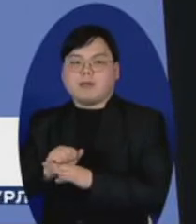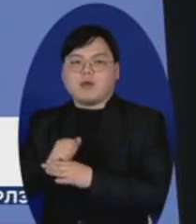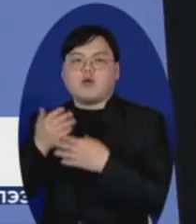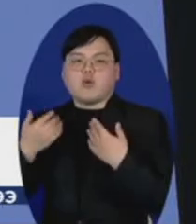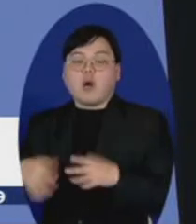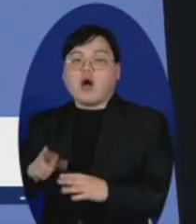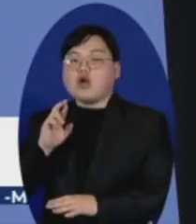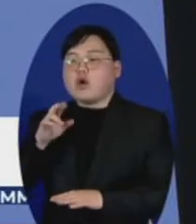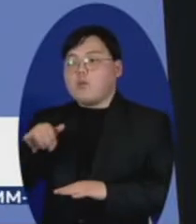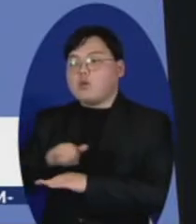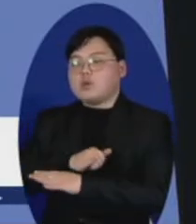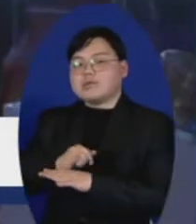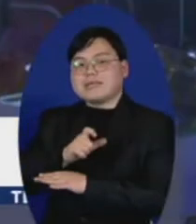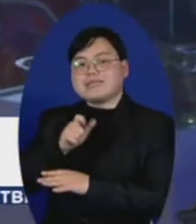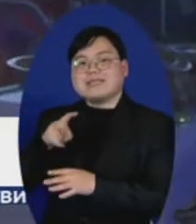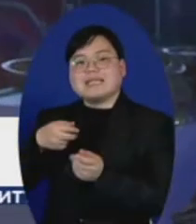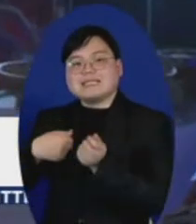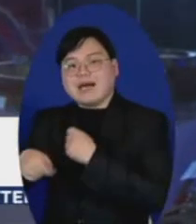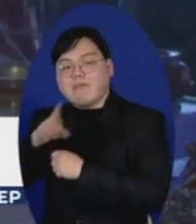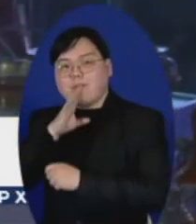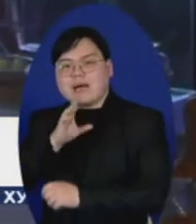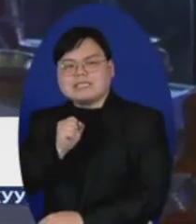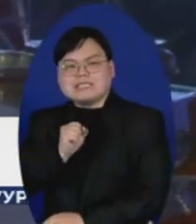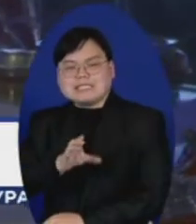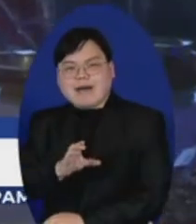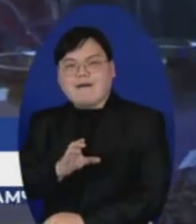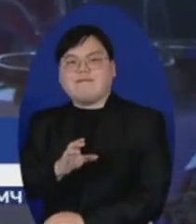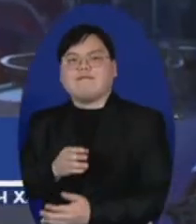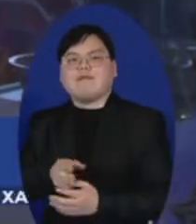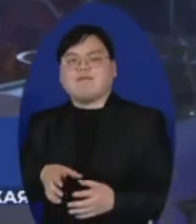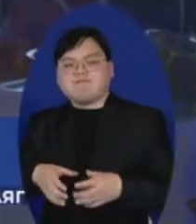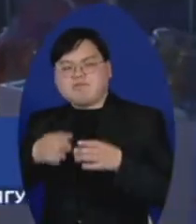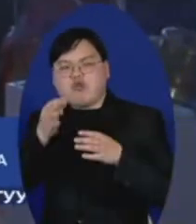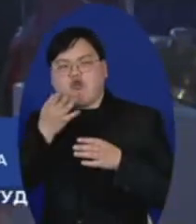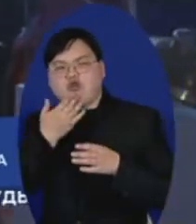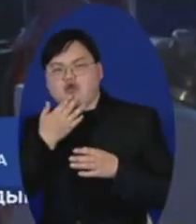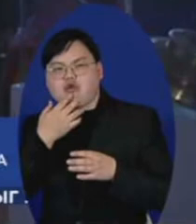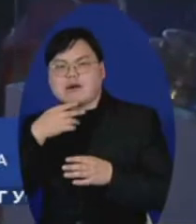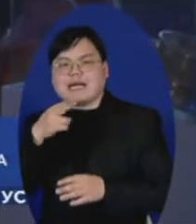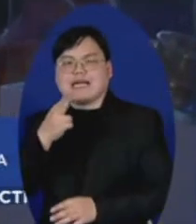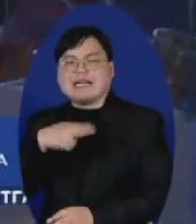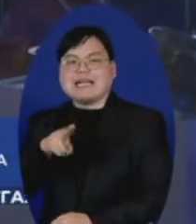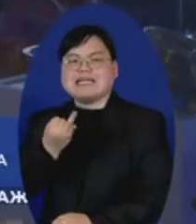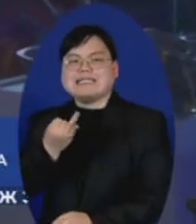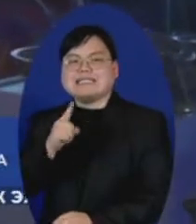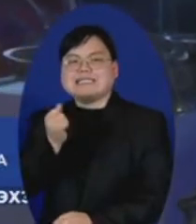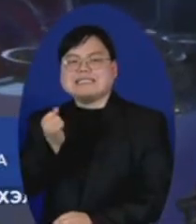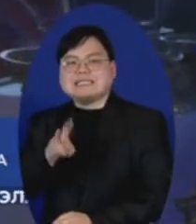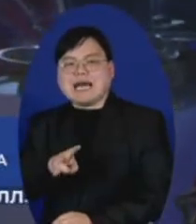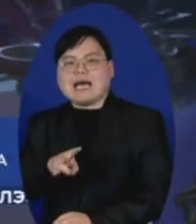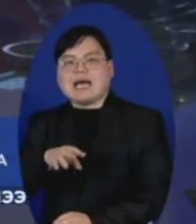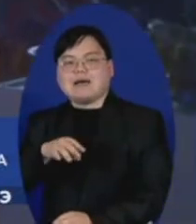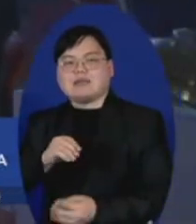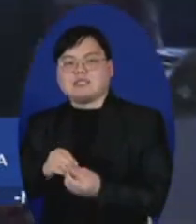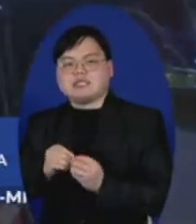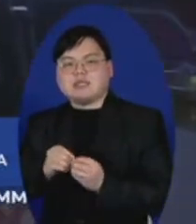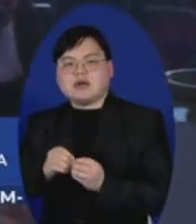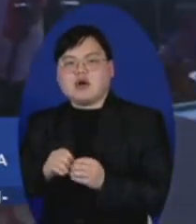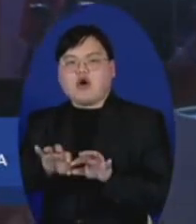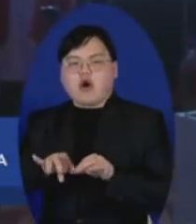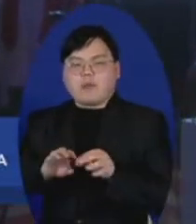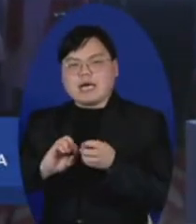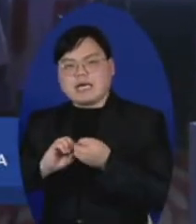зээл дээр та гаргахын тулд одоо сав баглаа бодолч ямар байх хэвээр өнгө төрөгч ямар байх хэвээр энэ те магадгүй хэштийн ширхгийг нийлүүлэх одоо